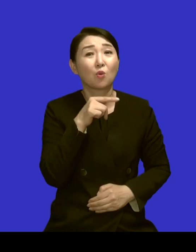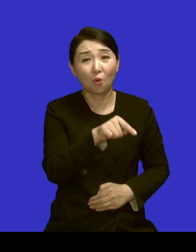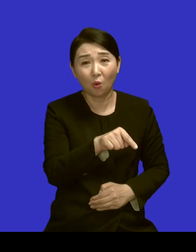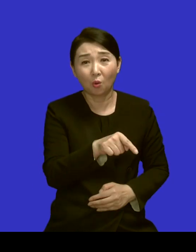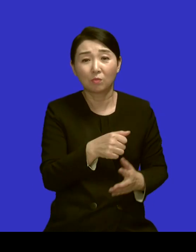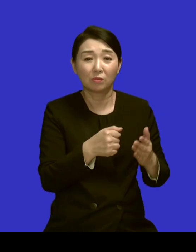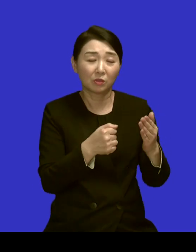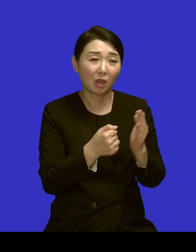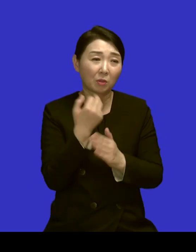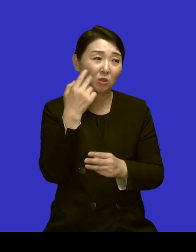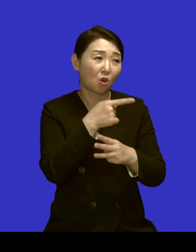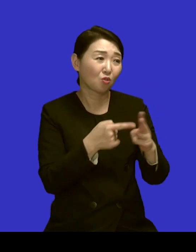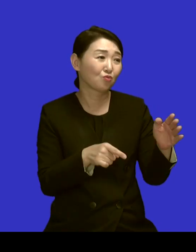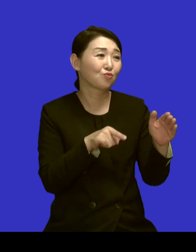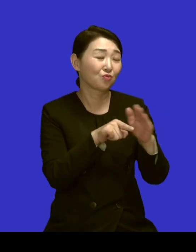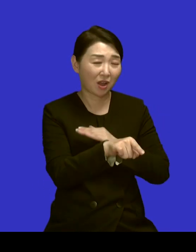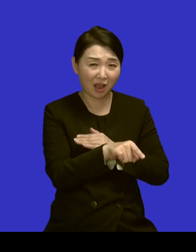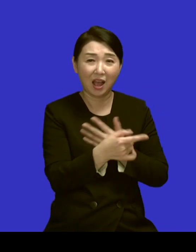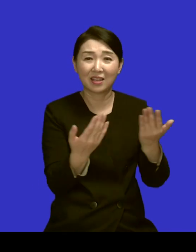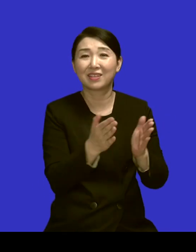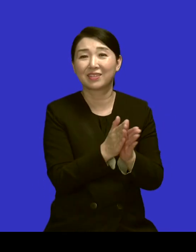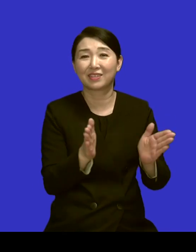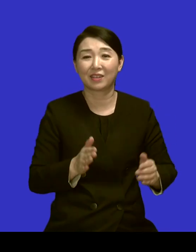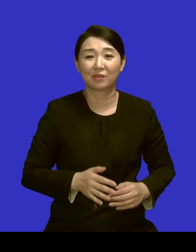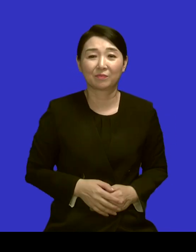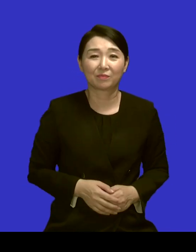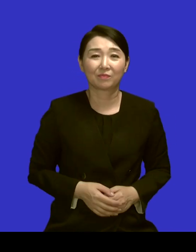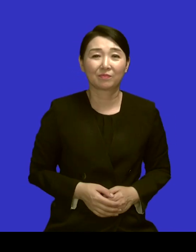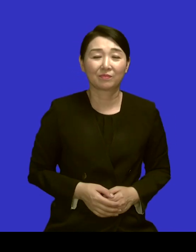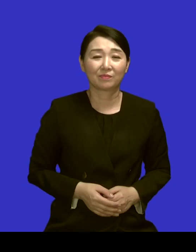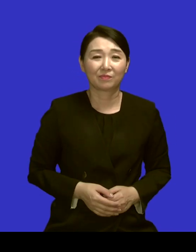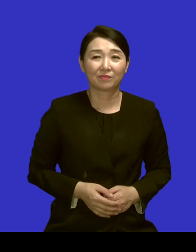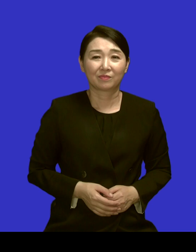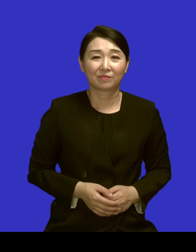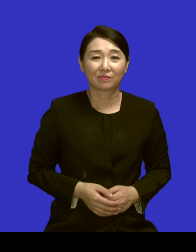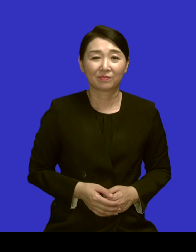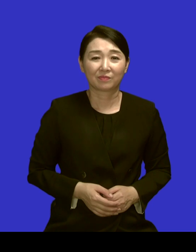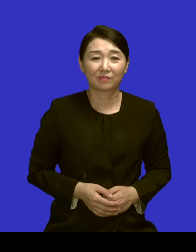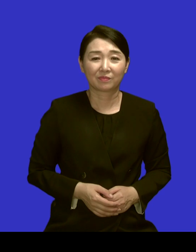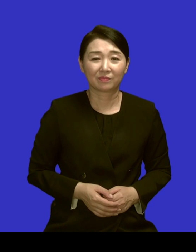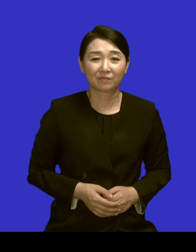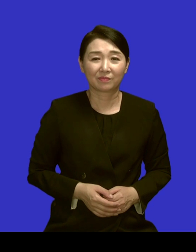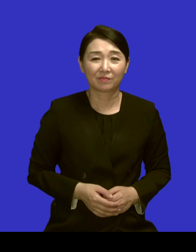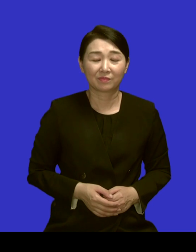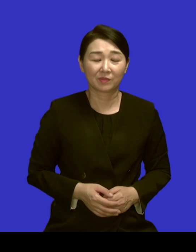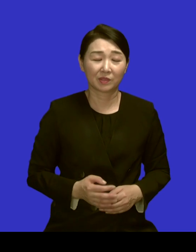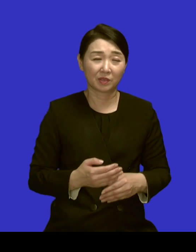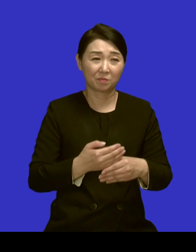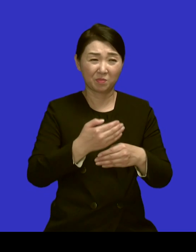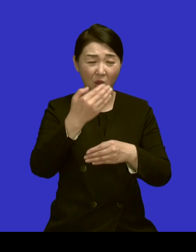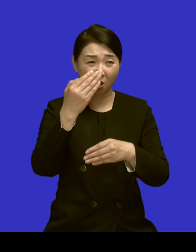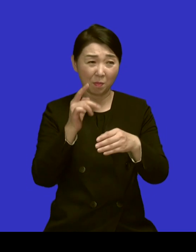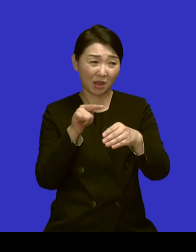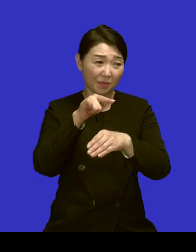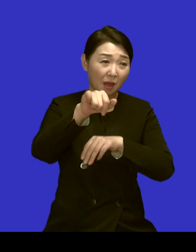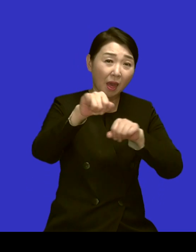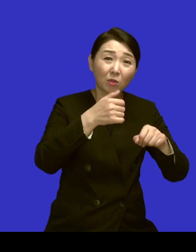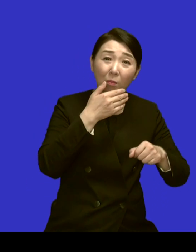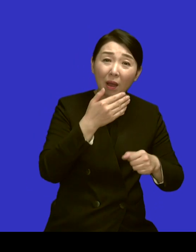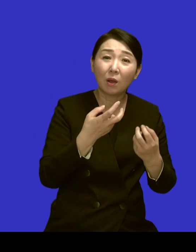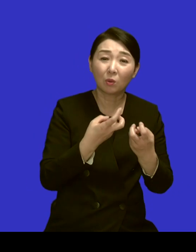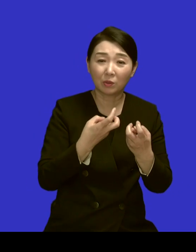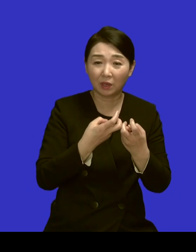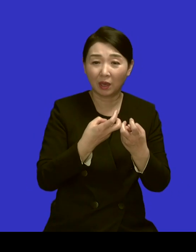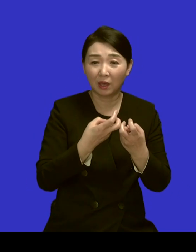헤딩하듯 그냥 마구잡이로 시작을 했었어요. 네. 그래서 교회 벽 밖을 어떻게 나갈 수 있을까 하다가 사역 초창기